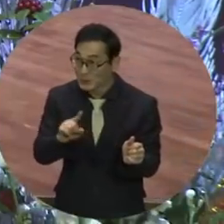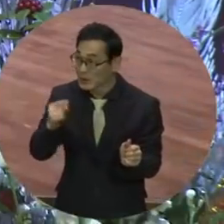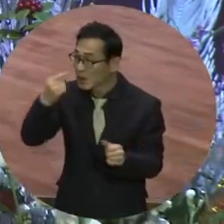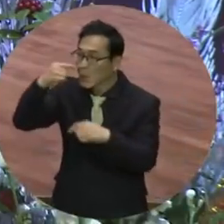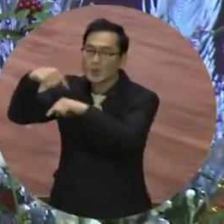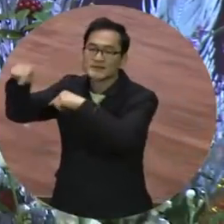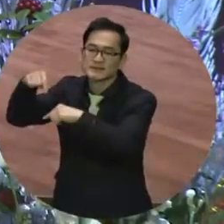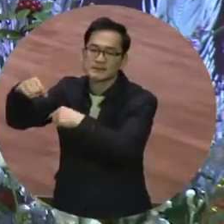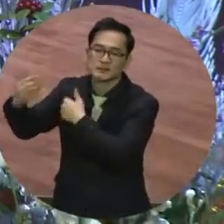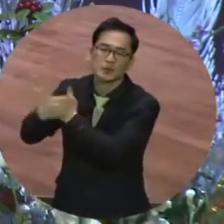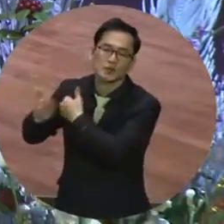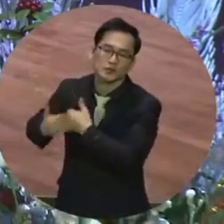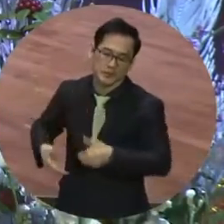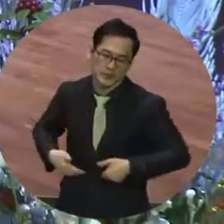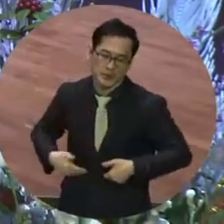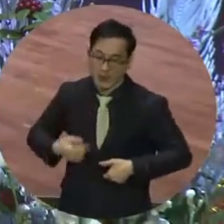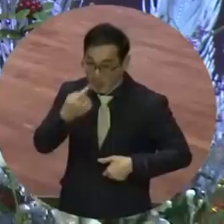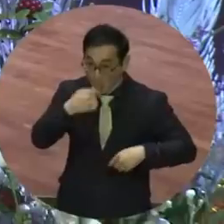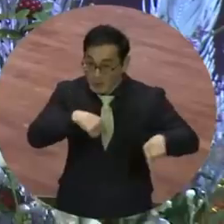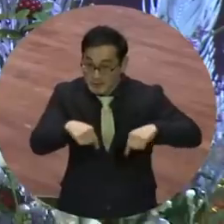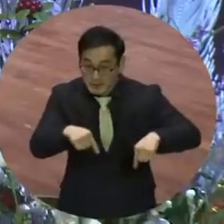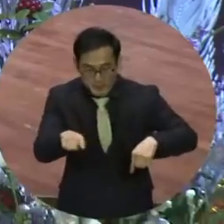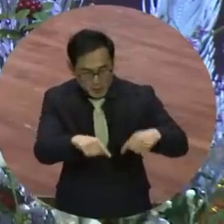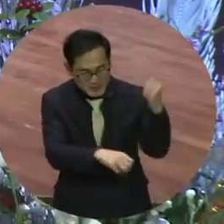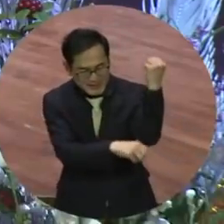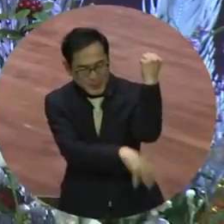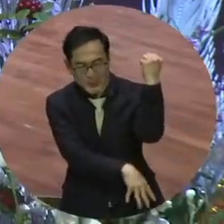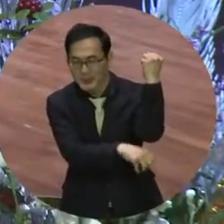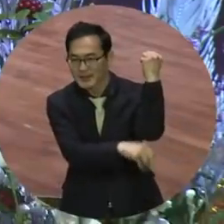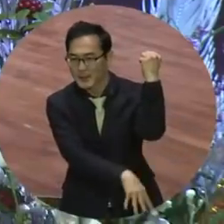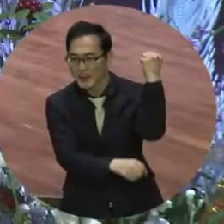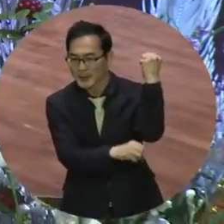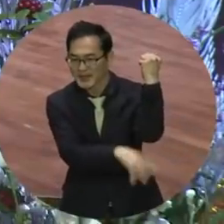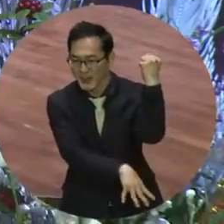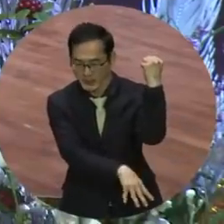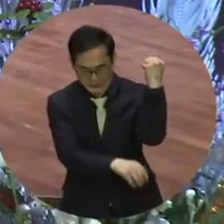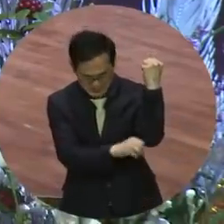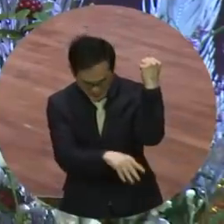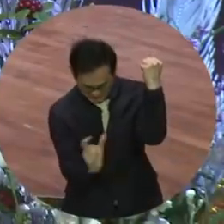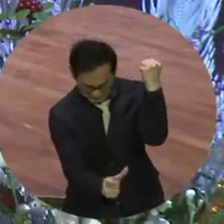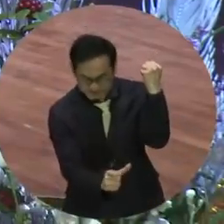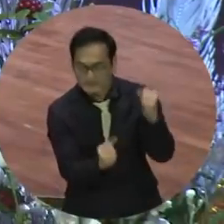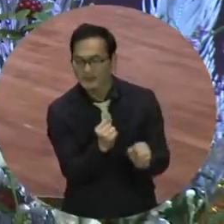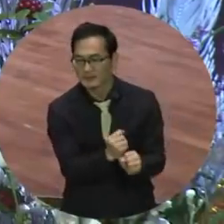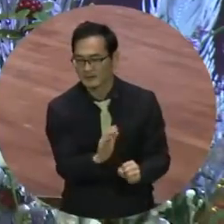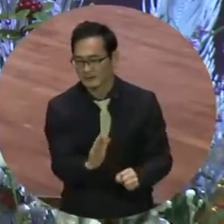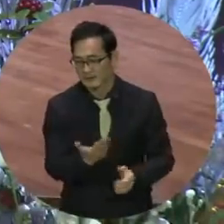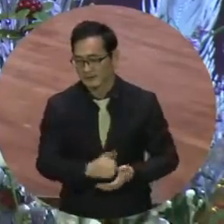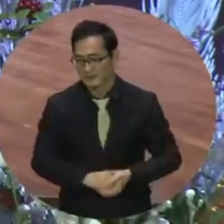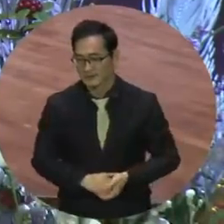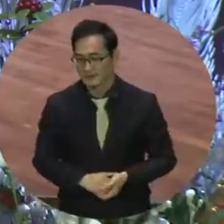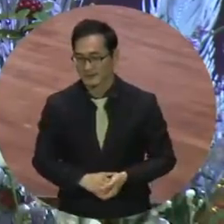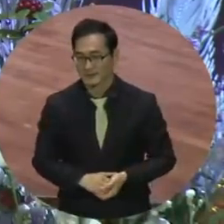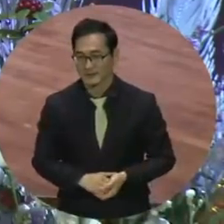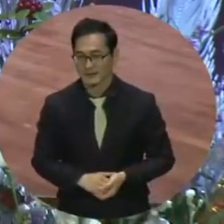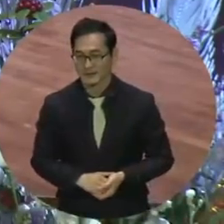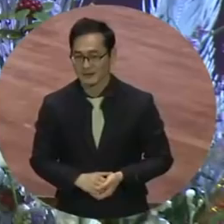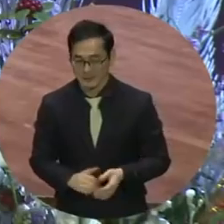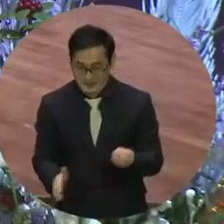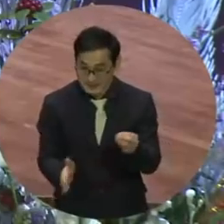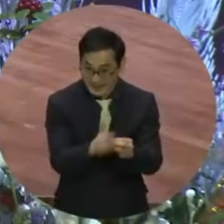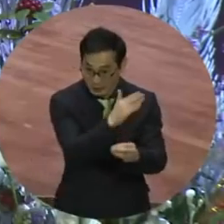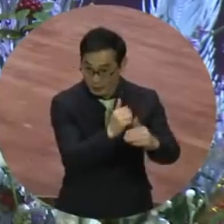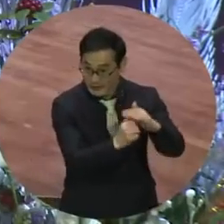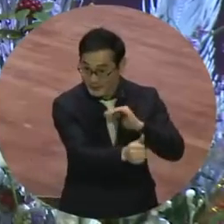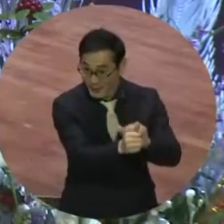있냐? 코치가 하는 게 뭐냐? 기본. 좌 지방에 탁구 선수, 달체가 탁구 국가대표